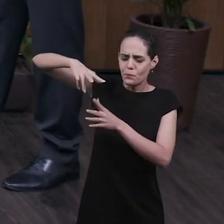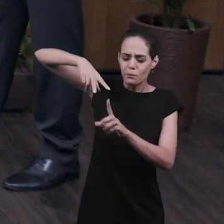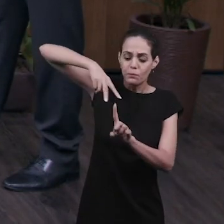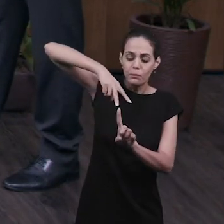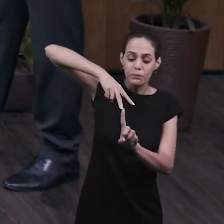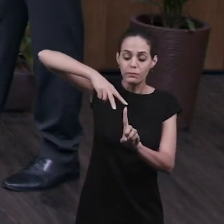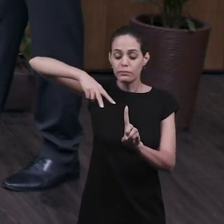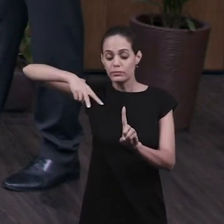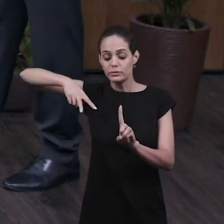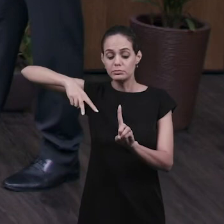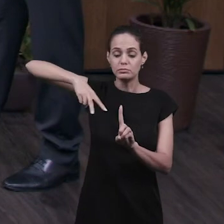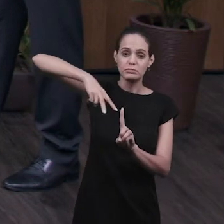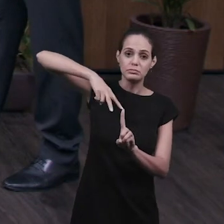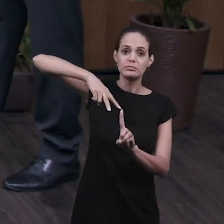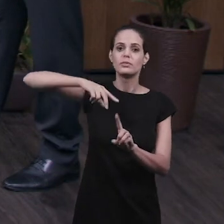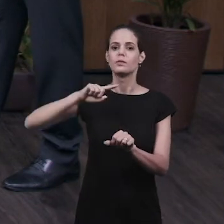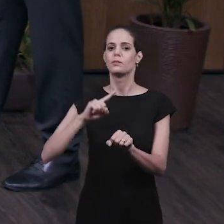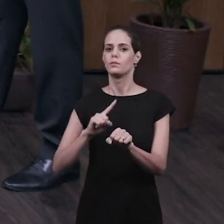très belle.